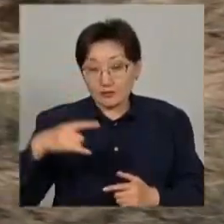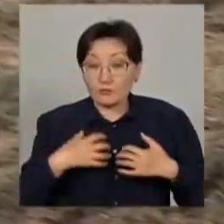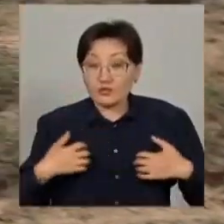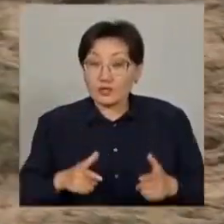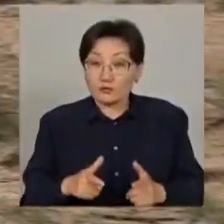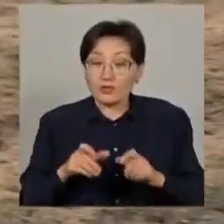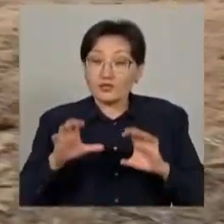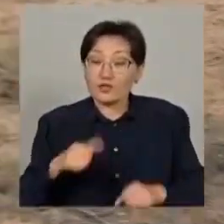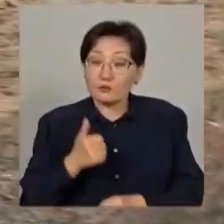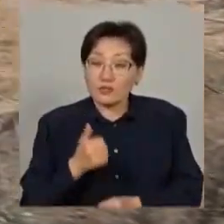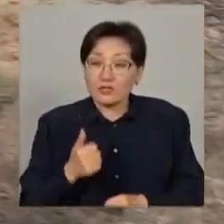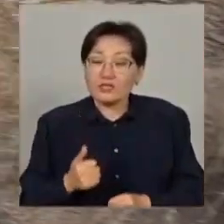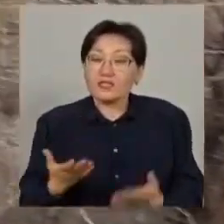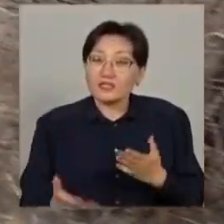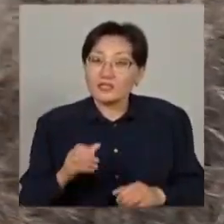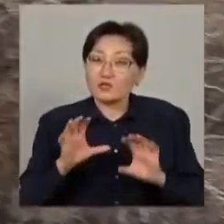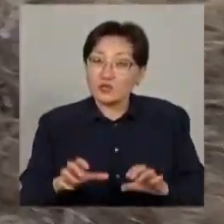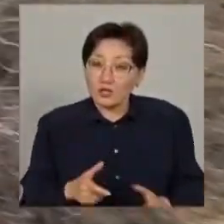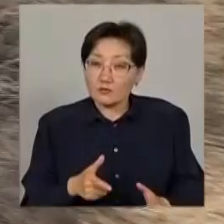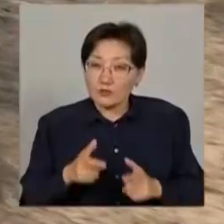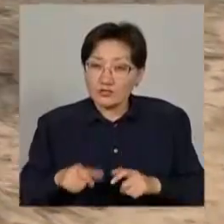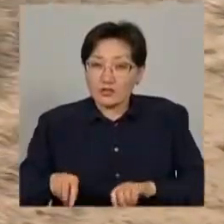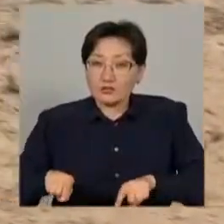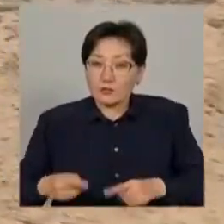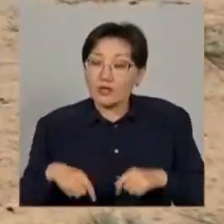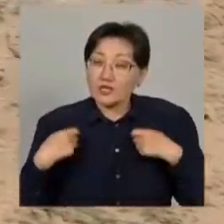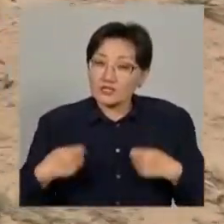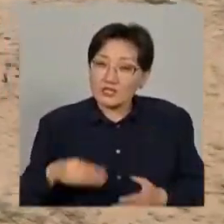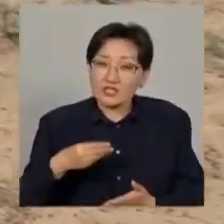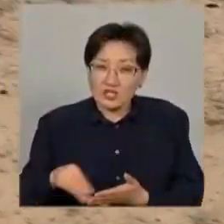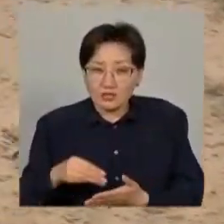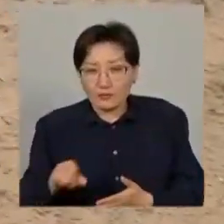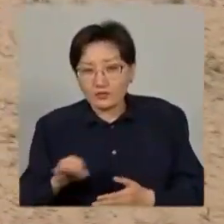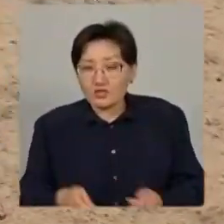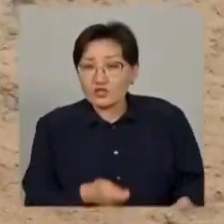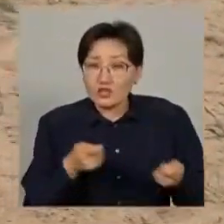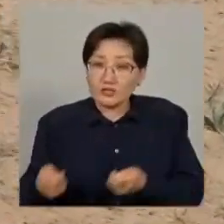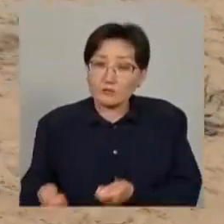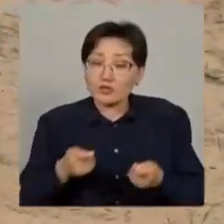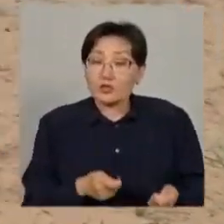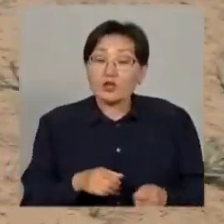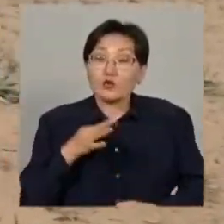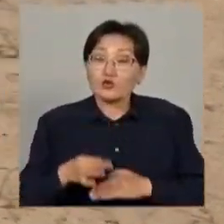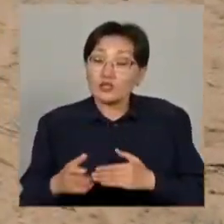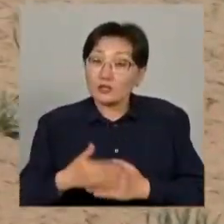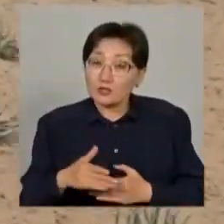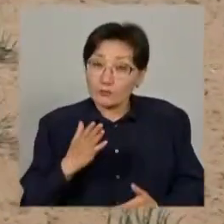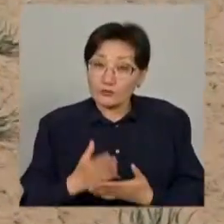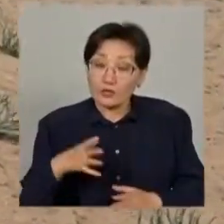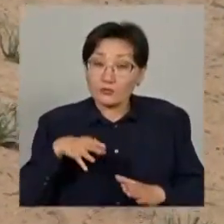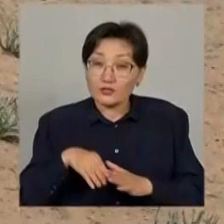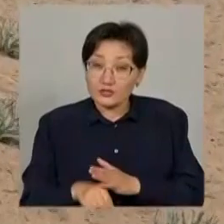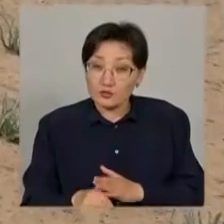браконьерлерге заң қатал, киіктерді заңсыз аулағаны, ұстағаны, сатқаны, сатып алғаны және тасымалдағаны үшін қылмыстық жауапкершілік қарастырылған. Атап